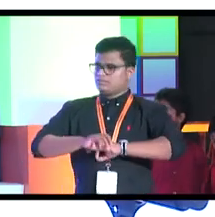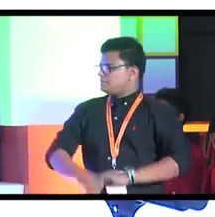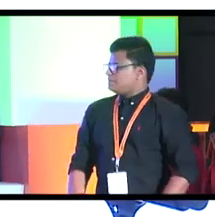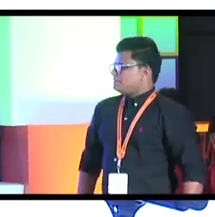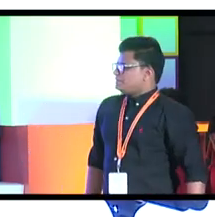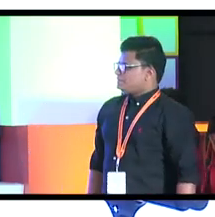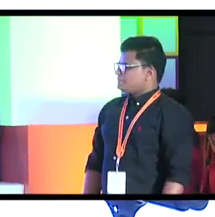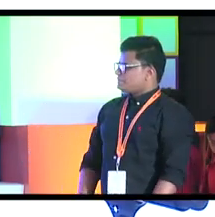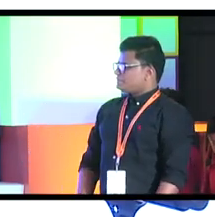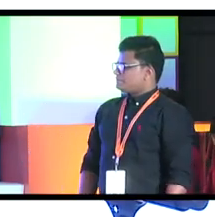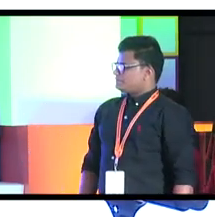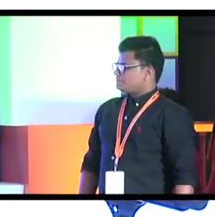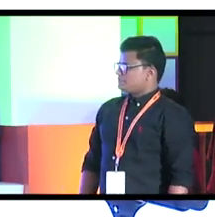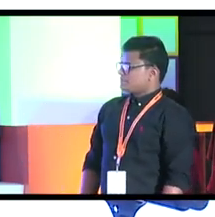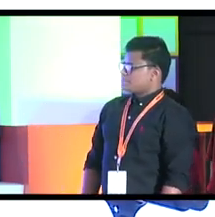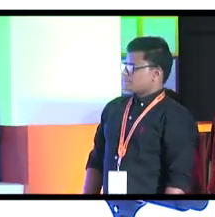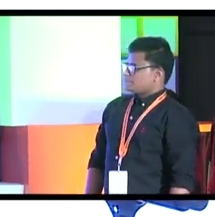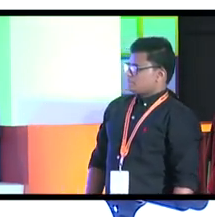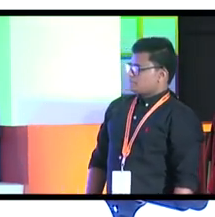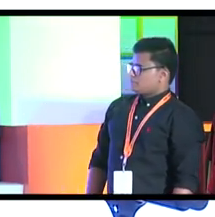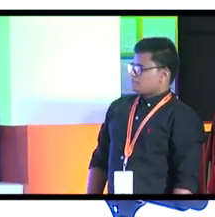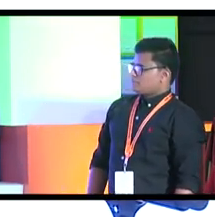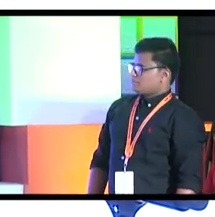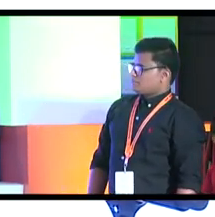मैं बोलती हूँ पी.